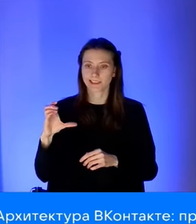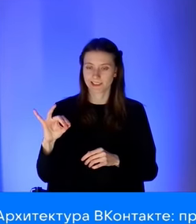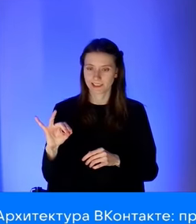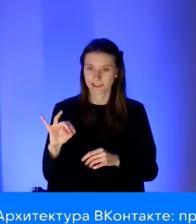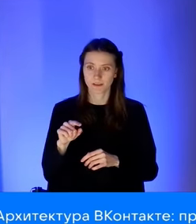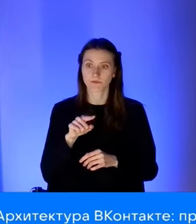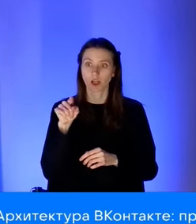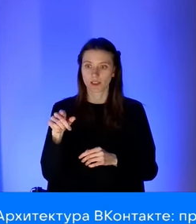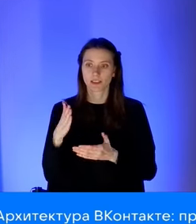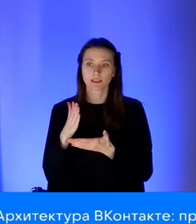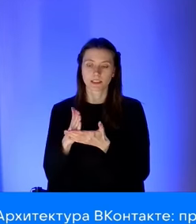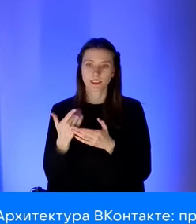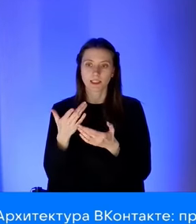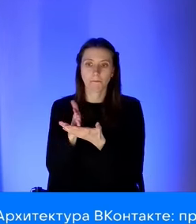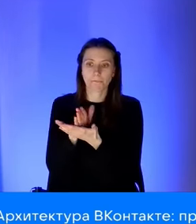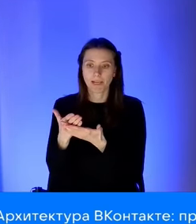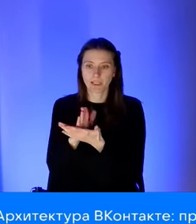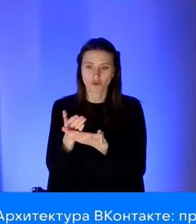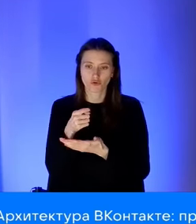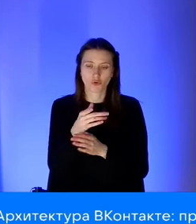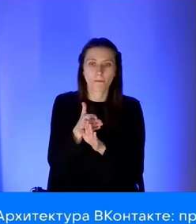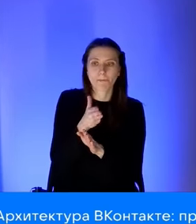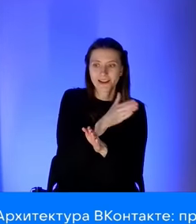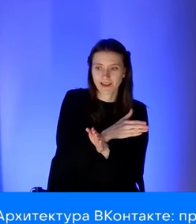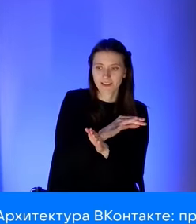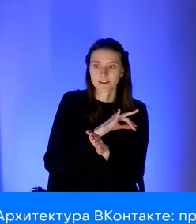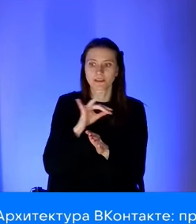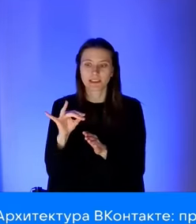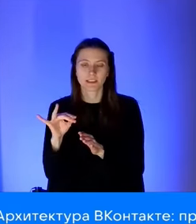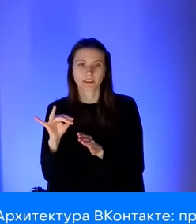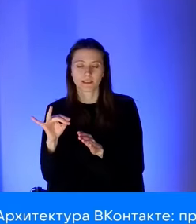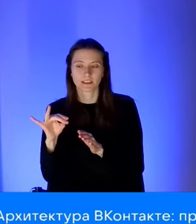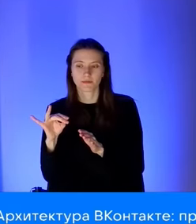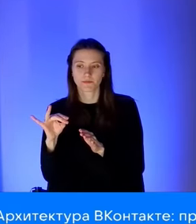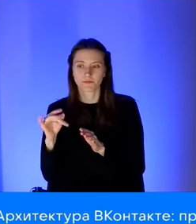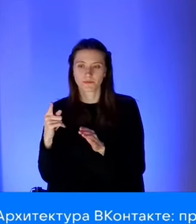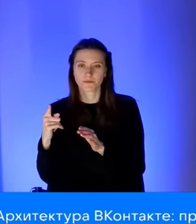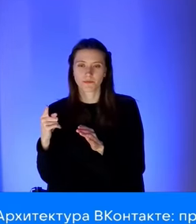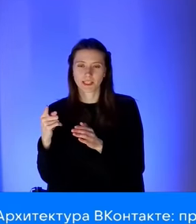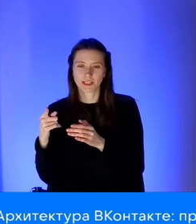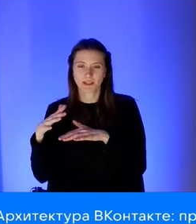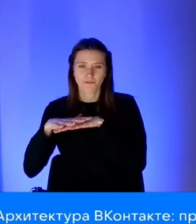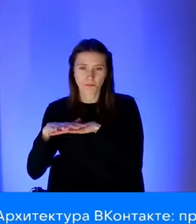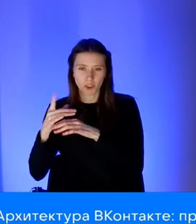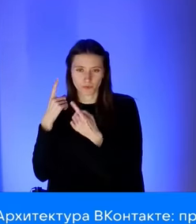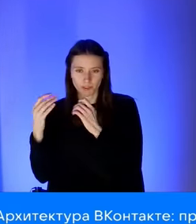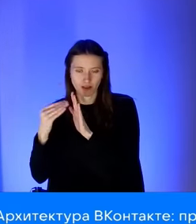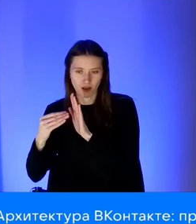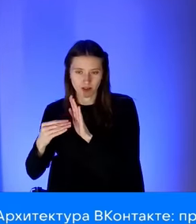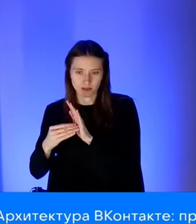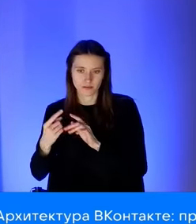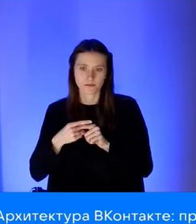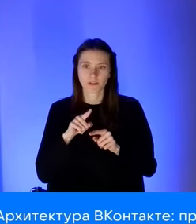говорили содержится между Application и между движками то есть ещ раз